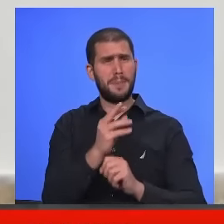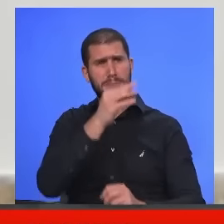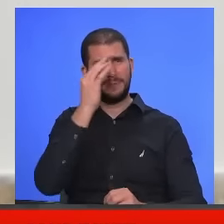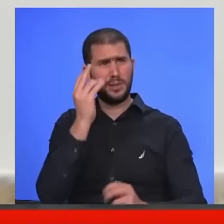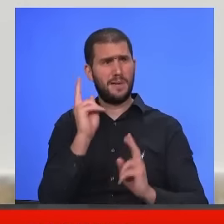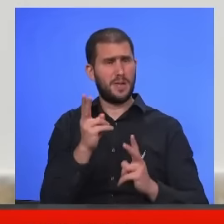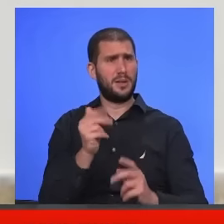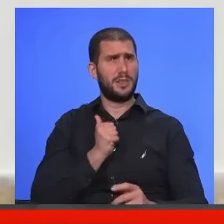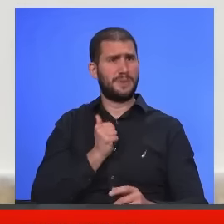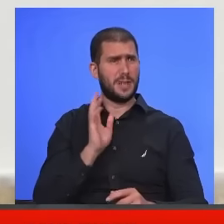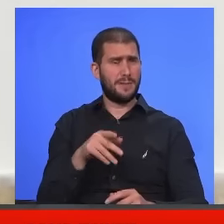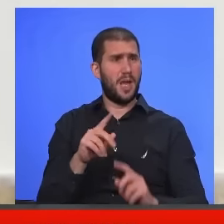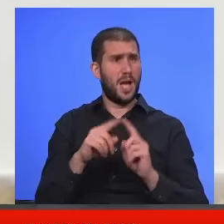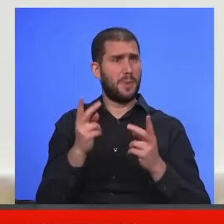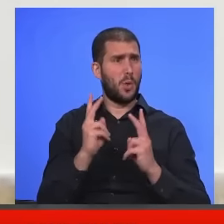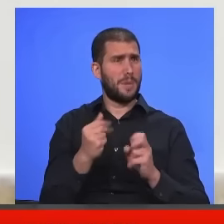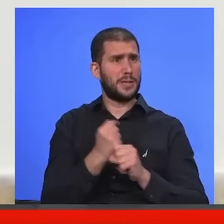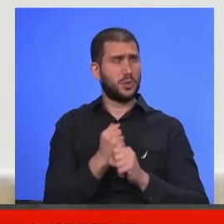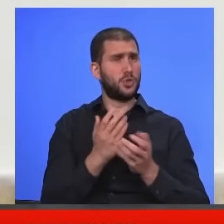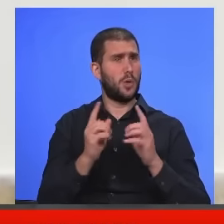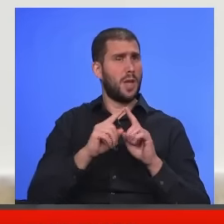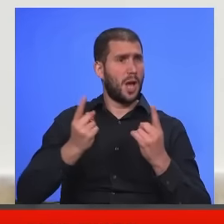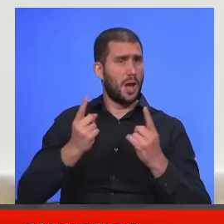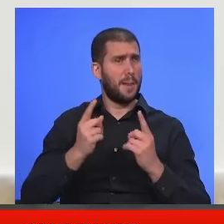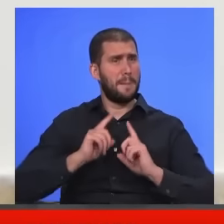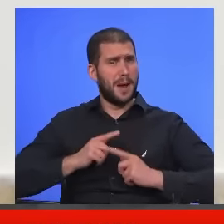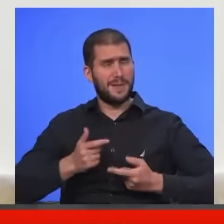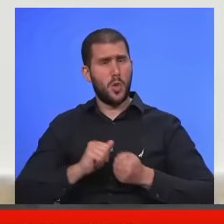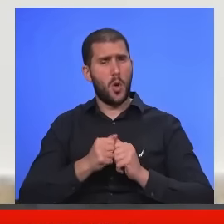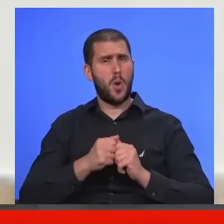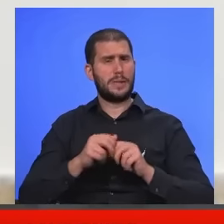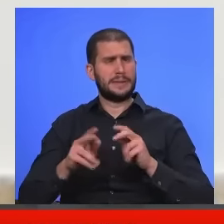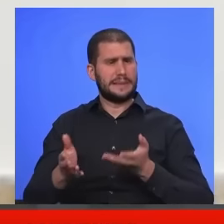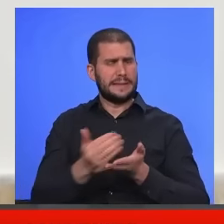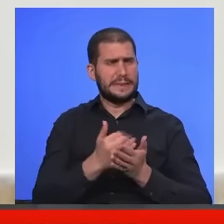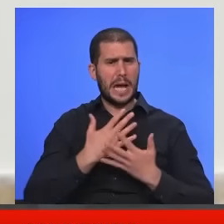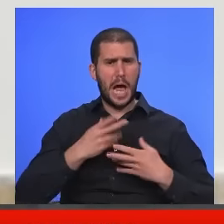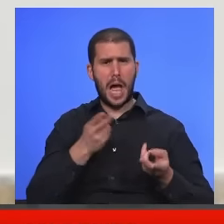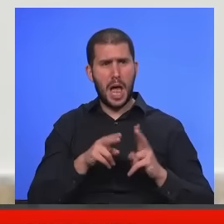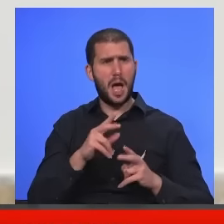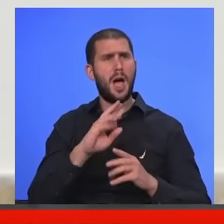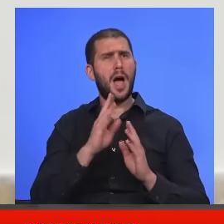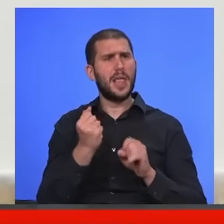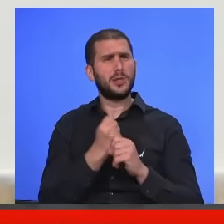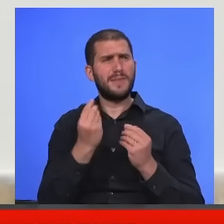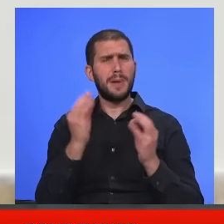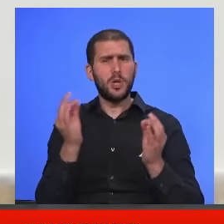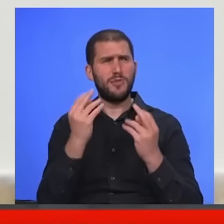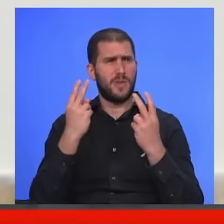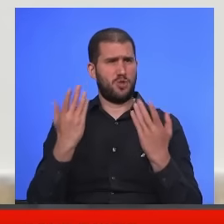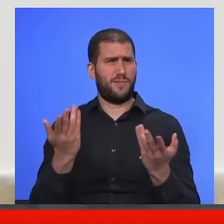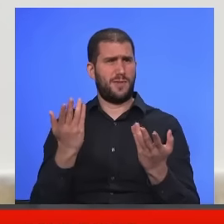ולשרת. ואחרים יכולים לעשות שירות אחר במגן דוד או בזקה או בכל מקום אחר, ועשו דברים קדושים וחשובים